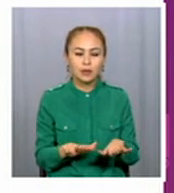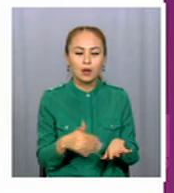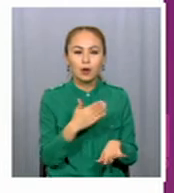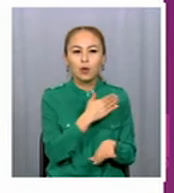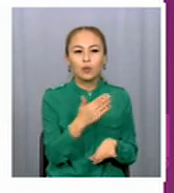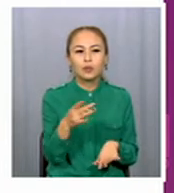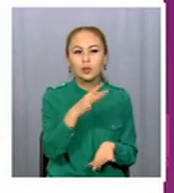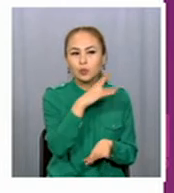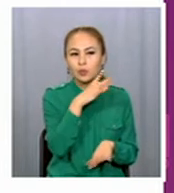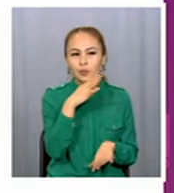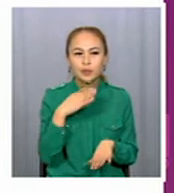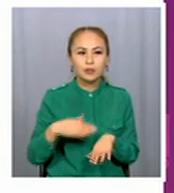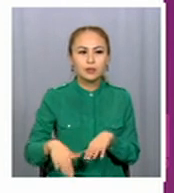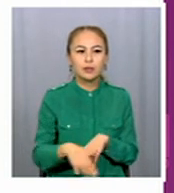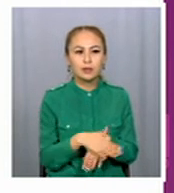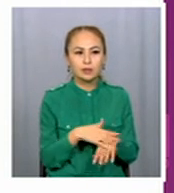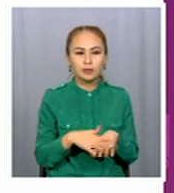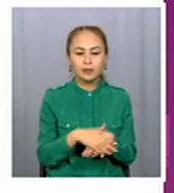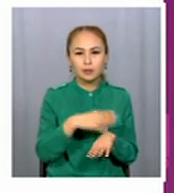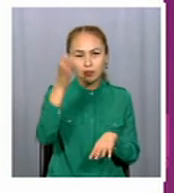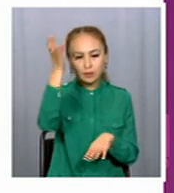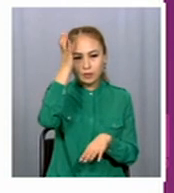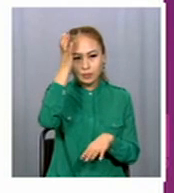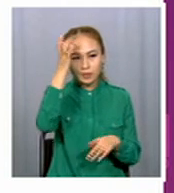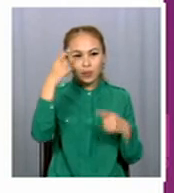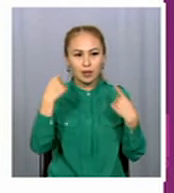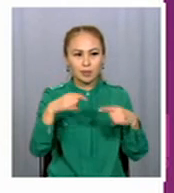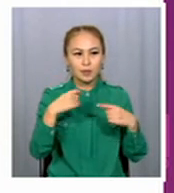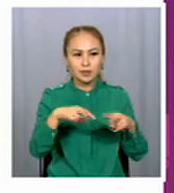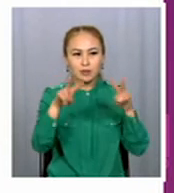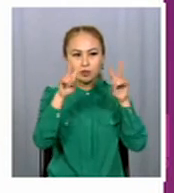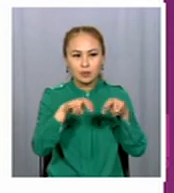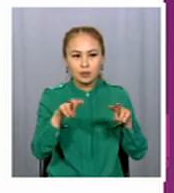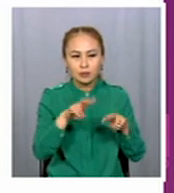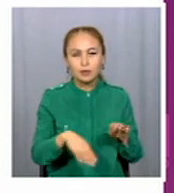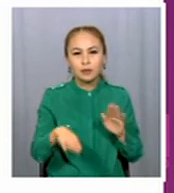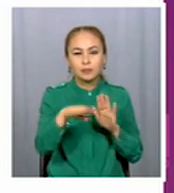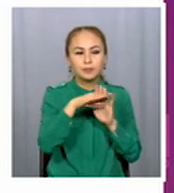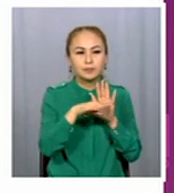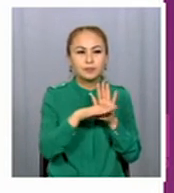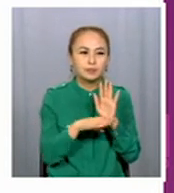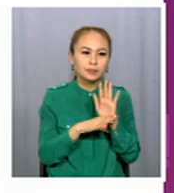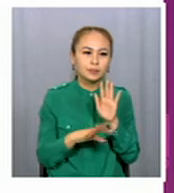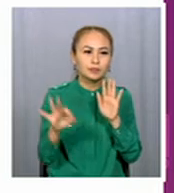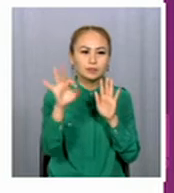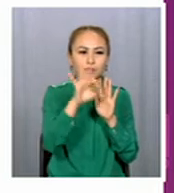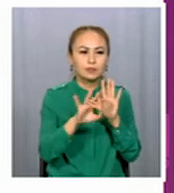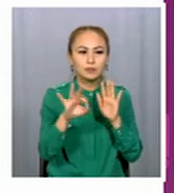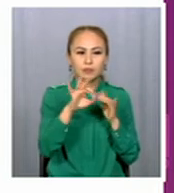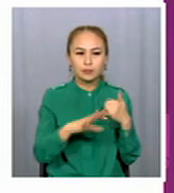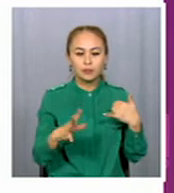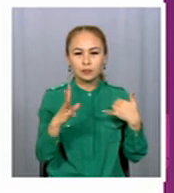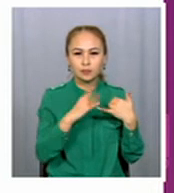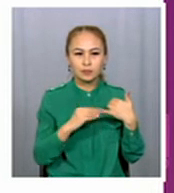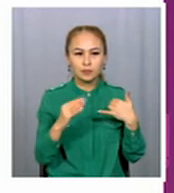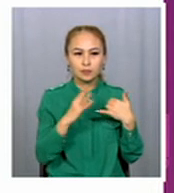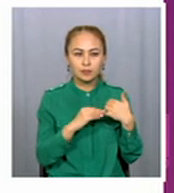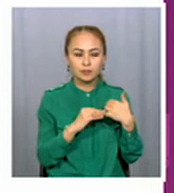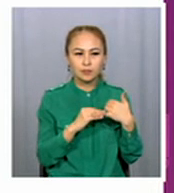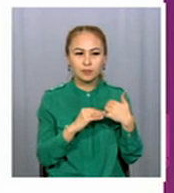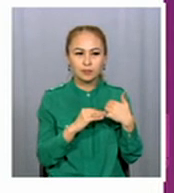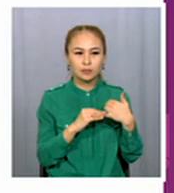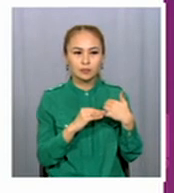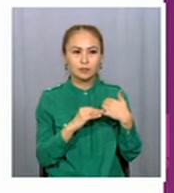айлағы. Одан көп деген елдің ғылыми және коммерциялық зерттеу